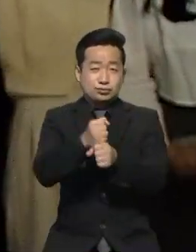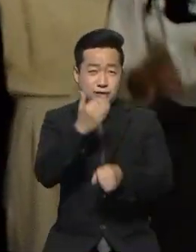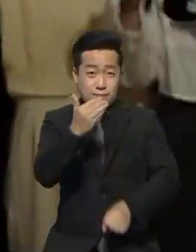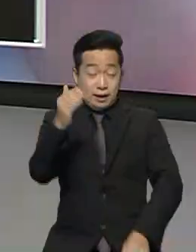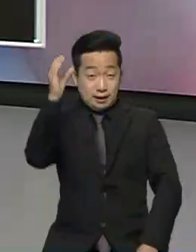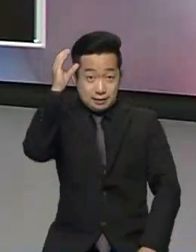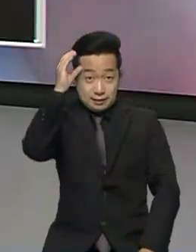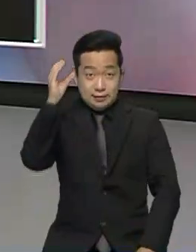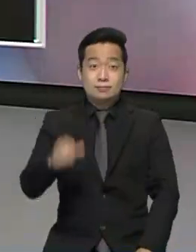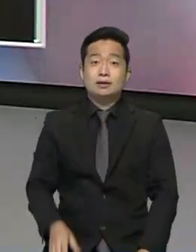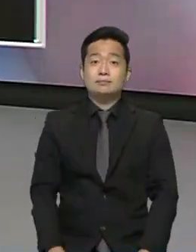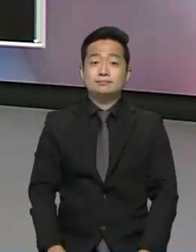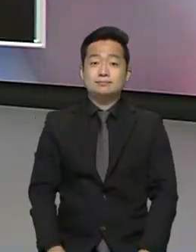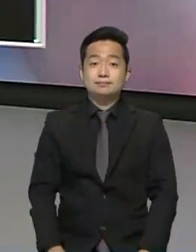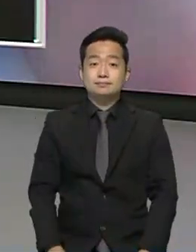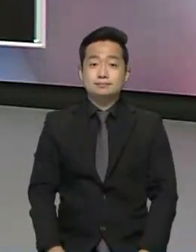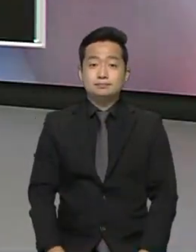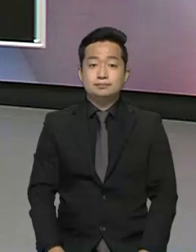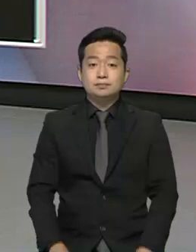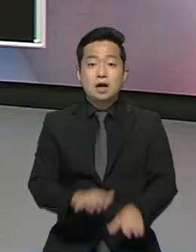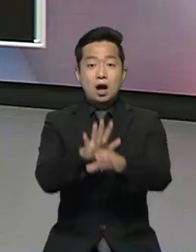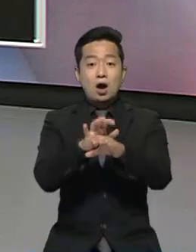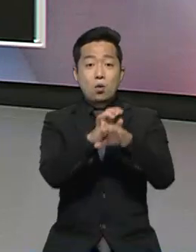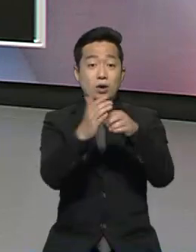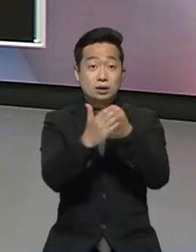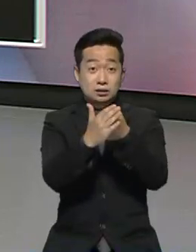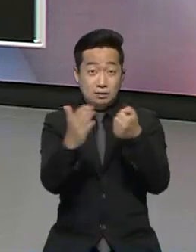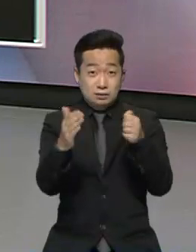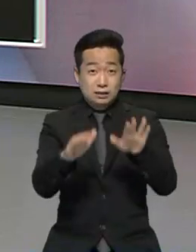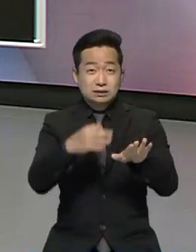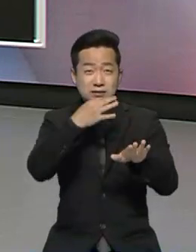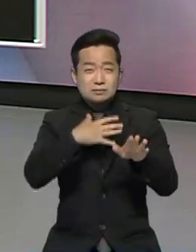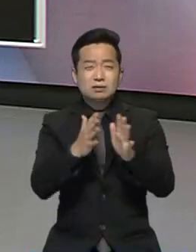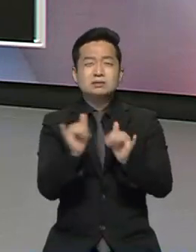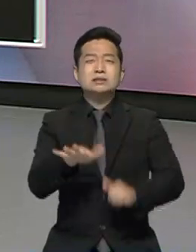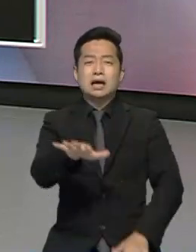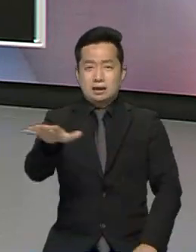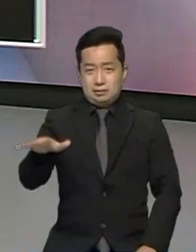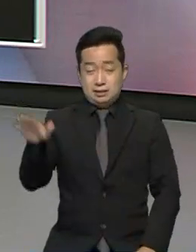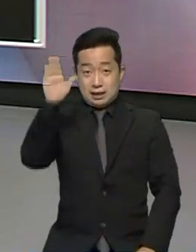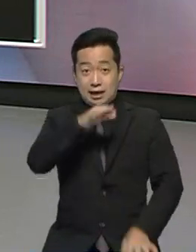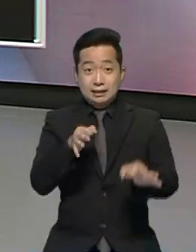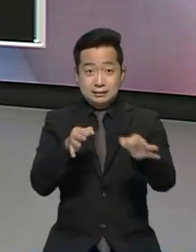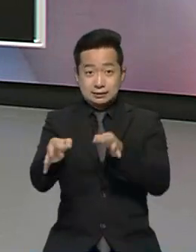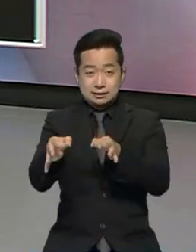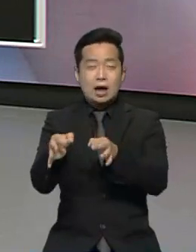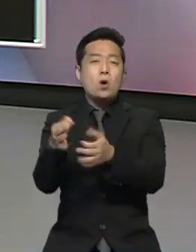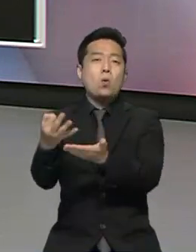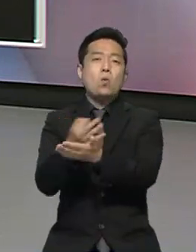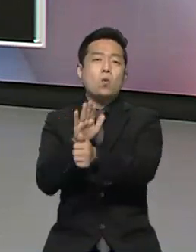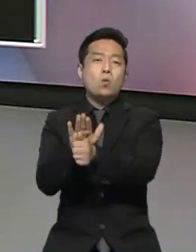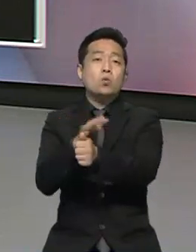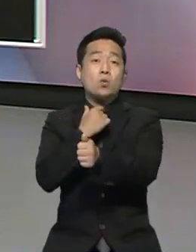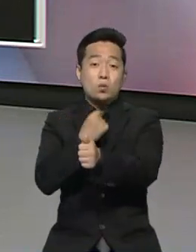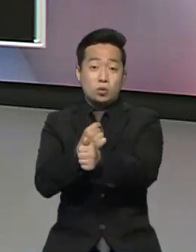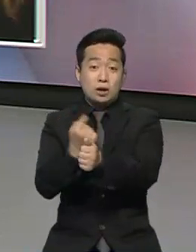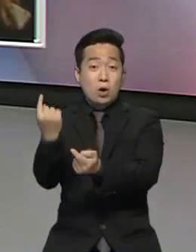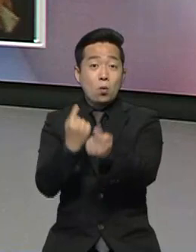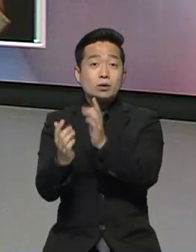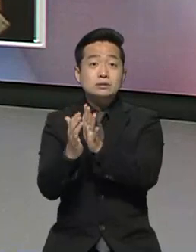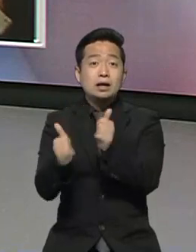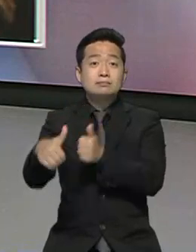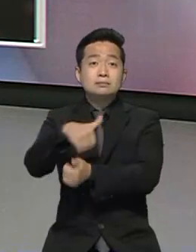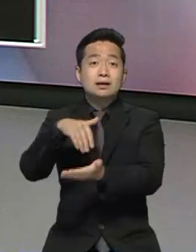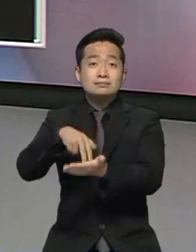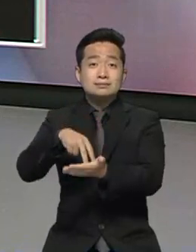기대됩니다. 네, 뭐 그 말대로 코로나 때문에 힘들었던 사람들한테 야시장이 많이 도움이 됐으면 좋겠는데 거기 찾은 사람들 반응은